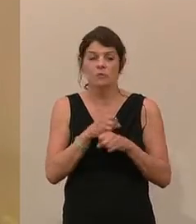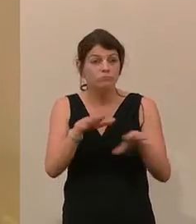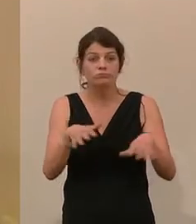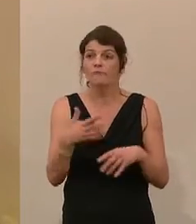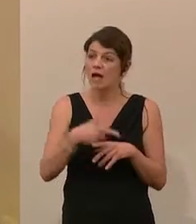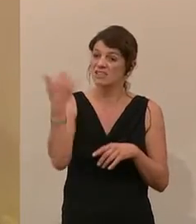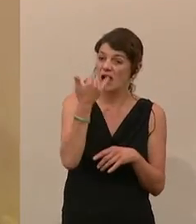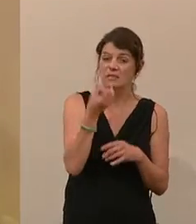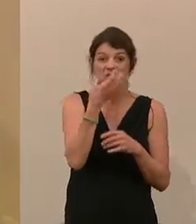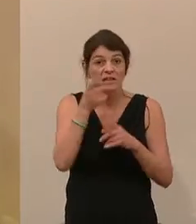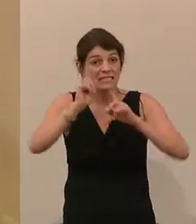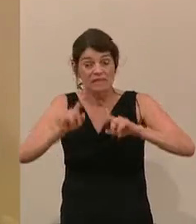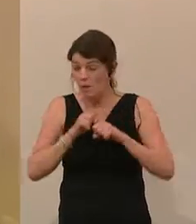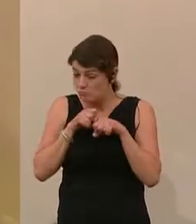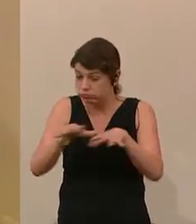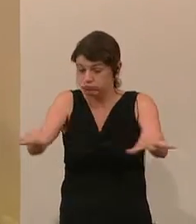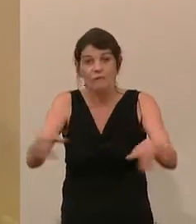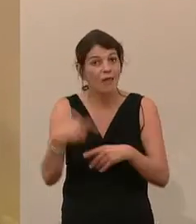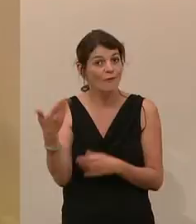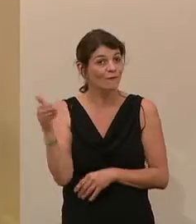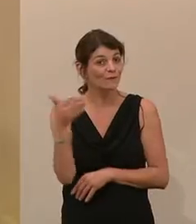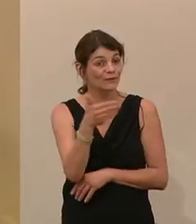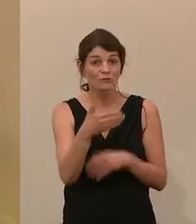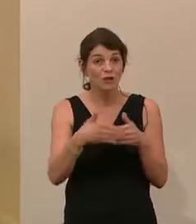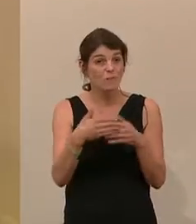Pflanzen, Tiere. Und so kommen auch über Fische